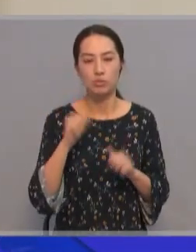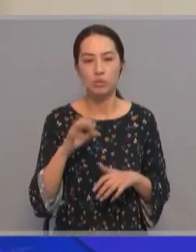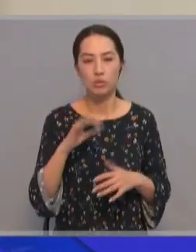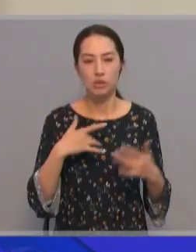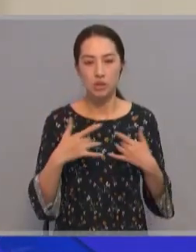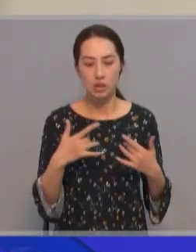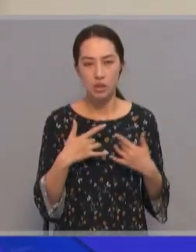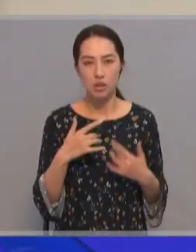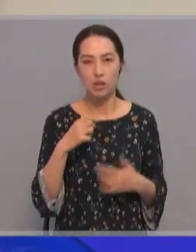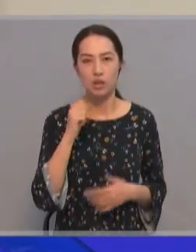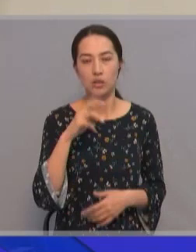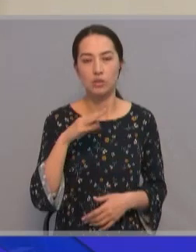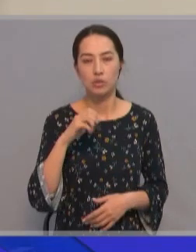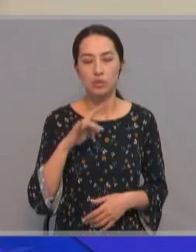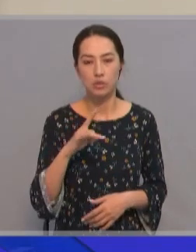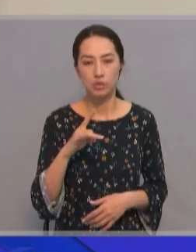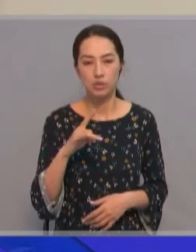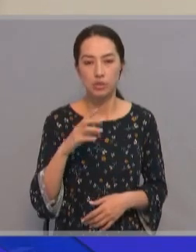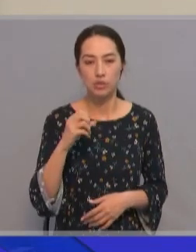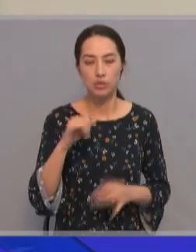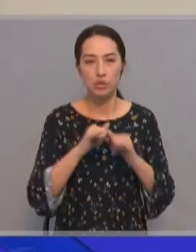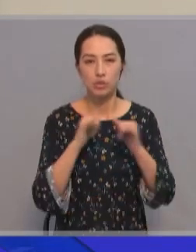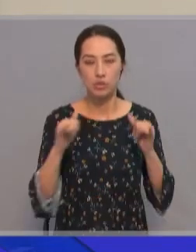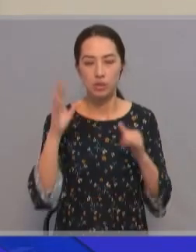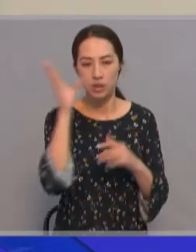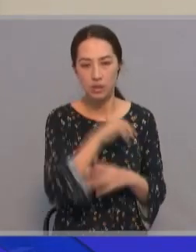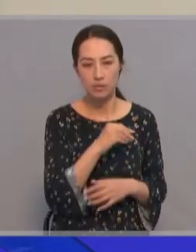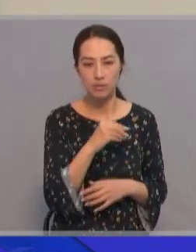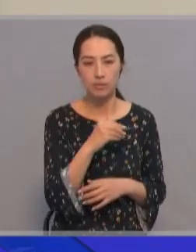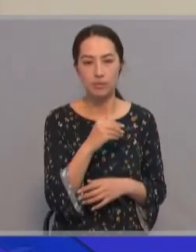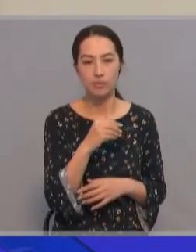актерские способности. Это способствует развитию